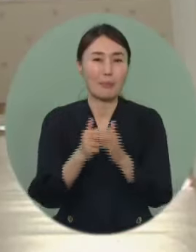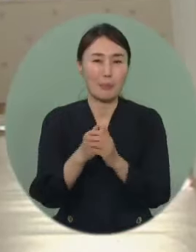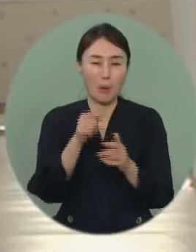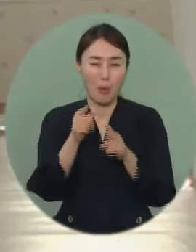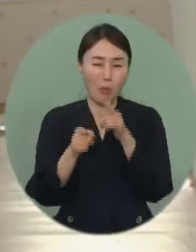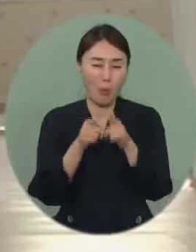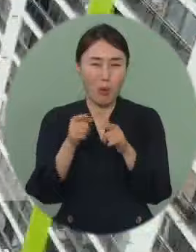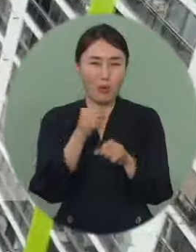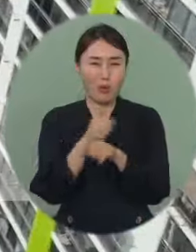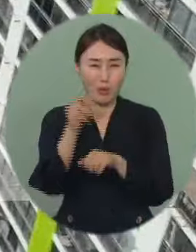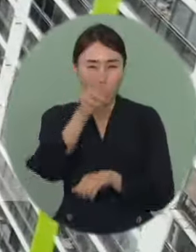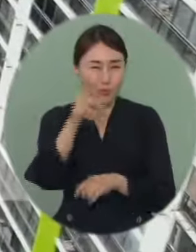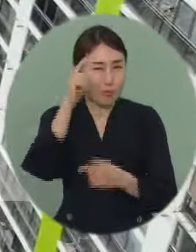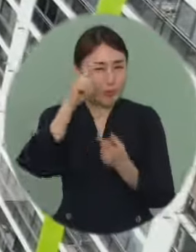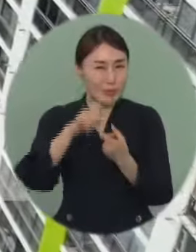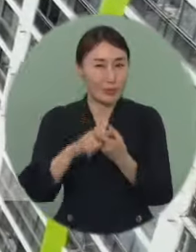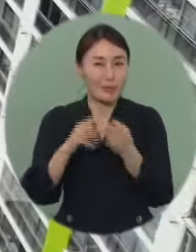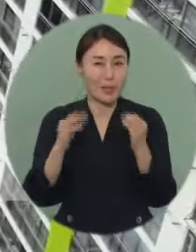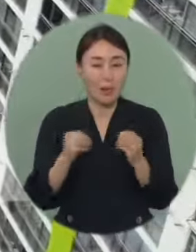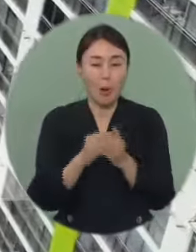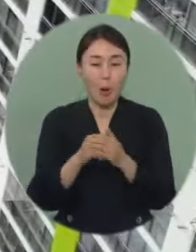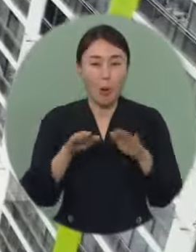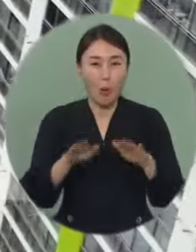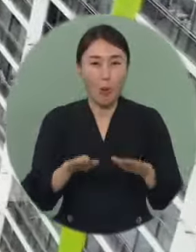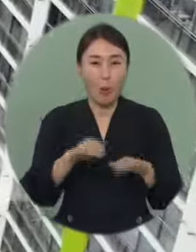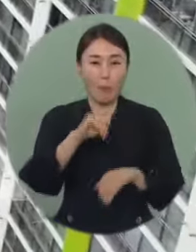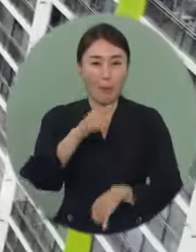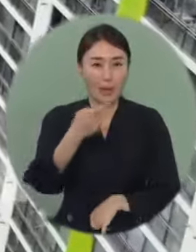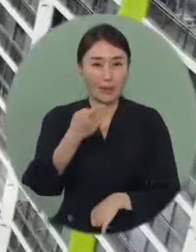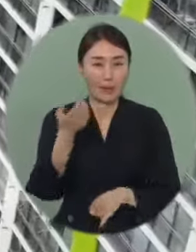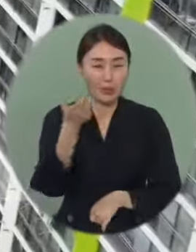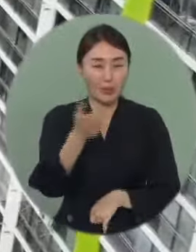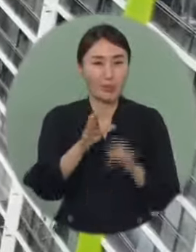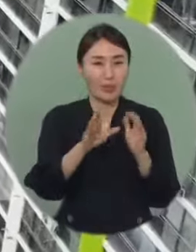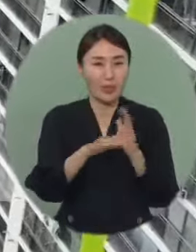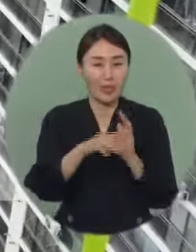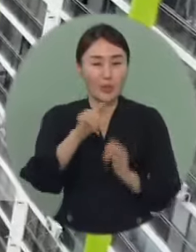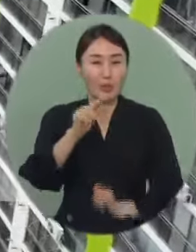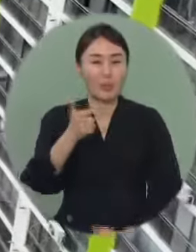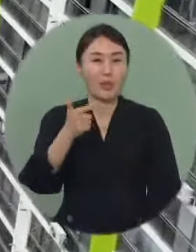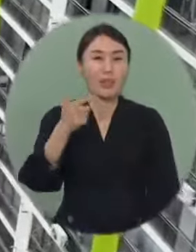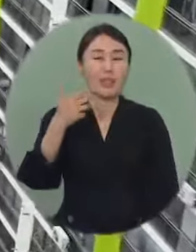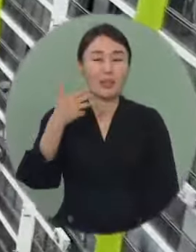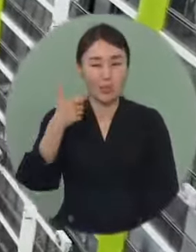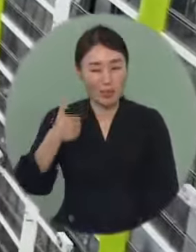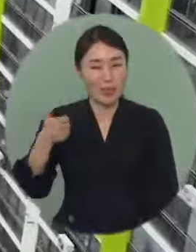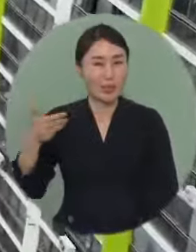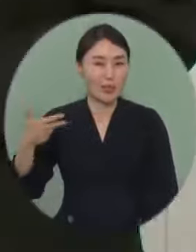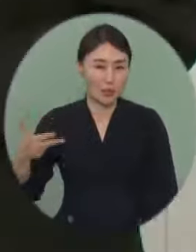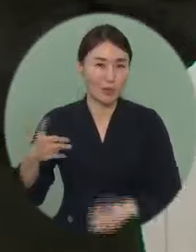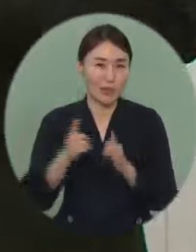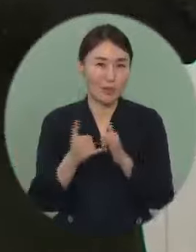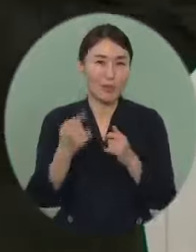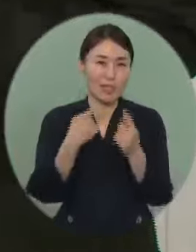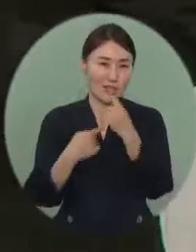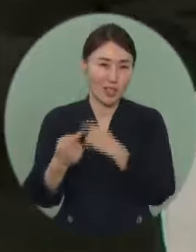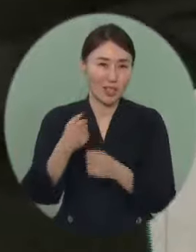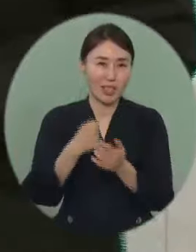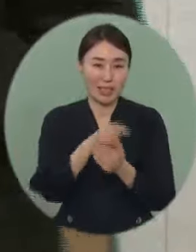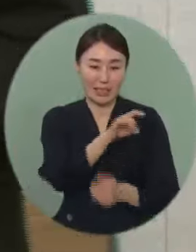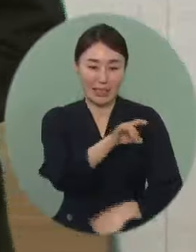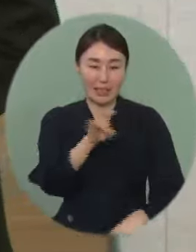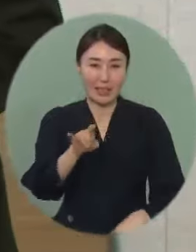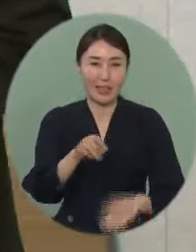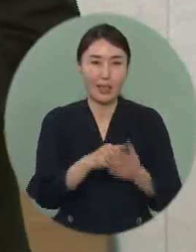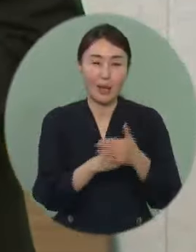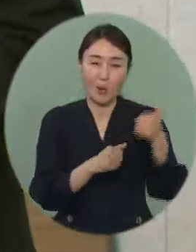받기도 했습니다 올해 백호 입주자 모집에는 67명이 신청했습니다 각각